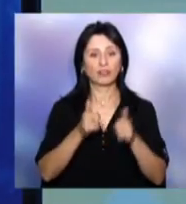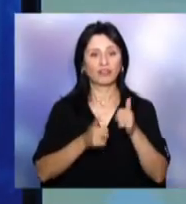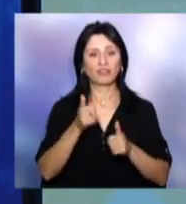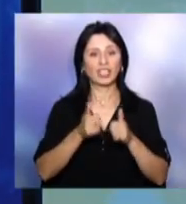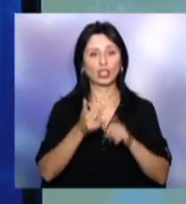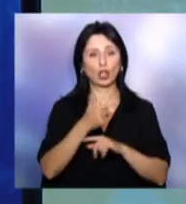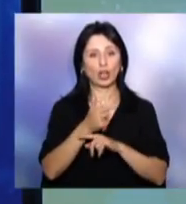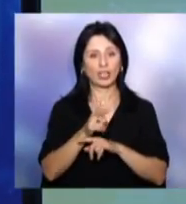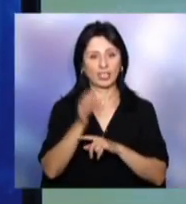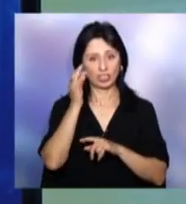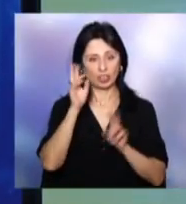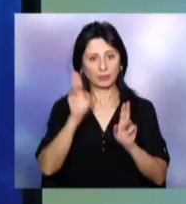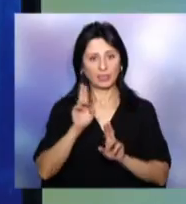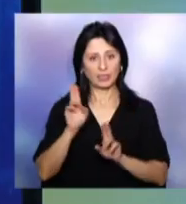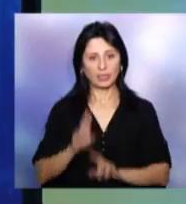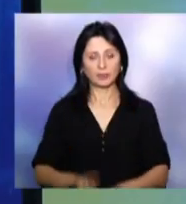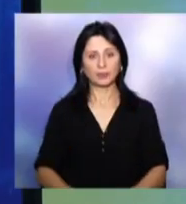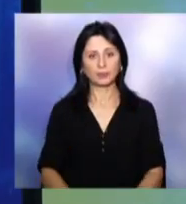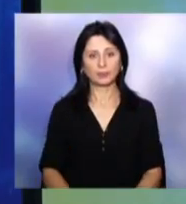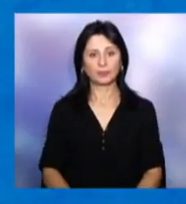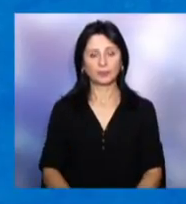რომელიც შეგახსენებთ ამ წესებს.